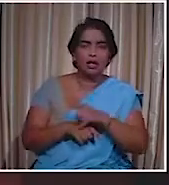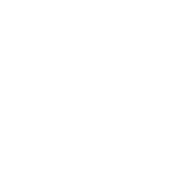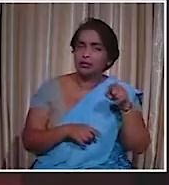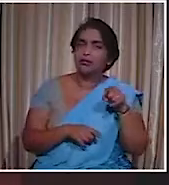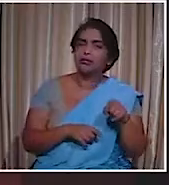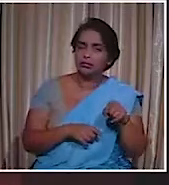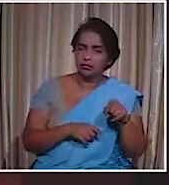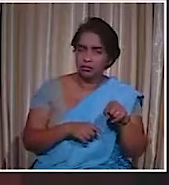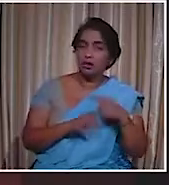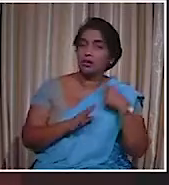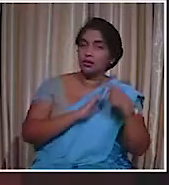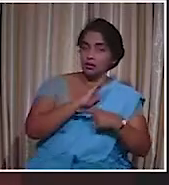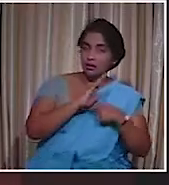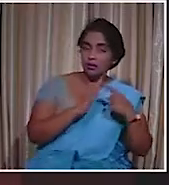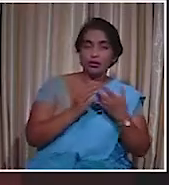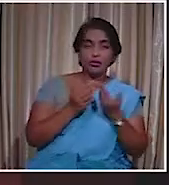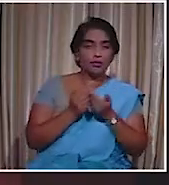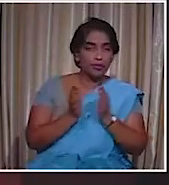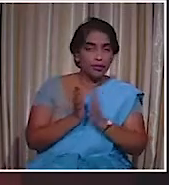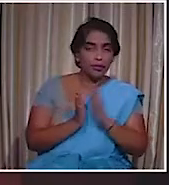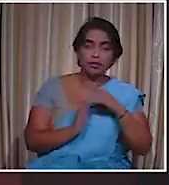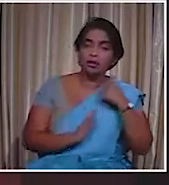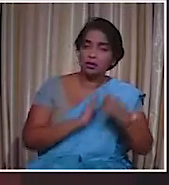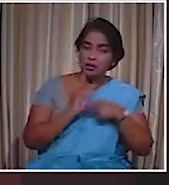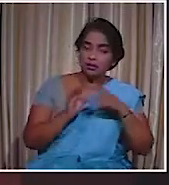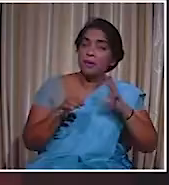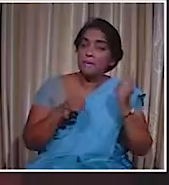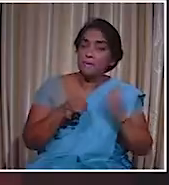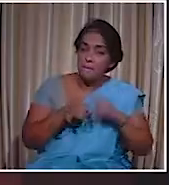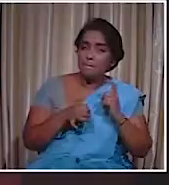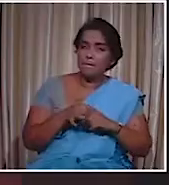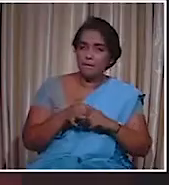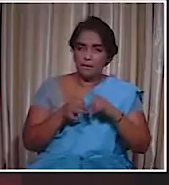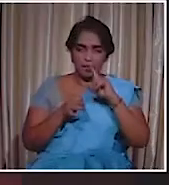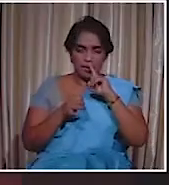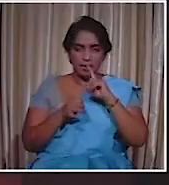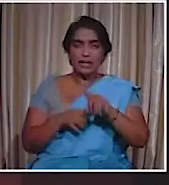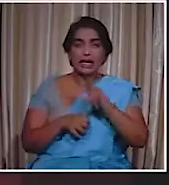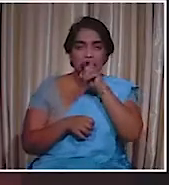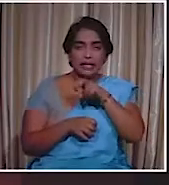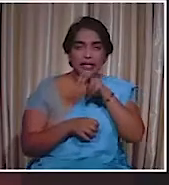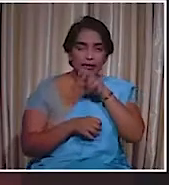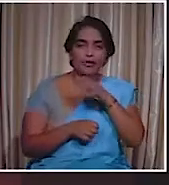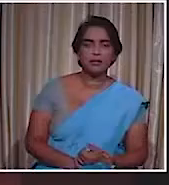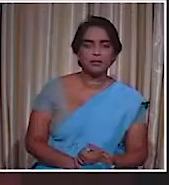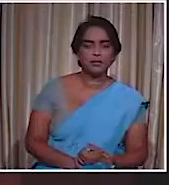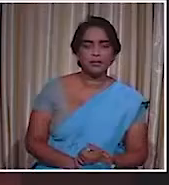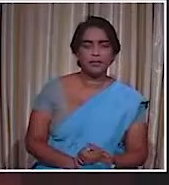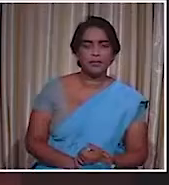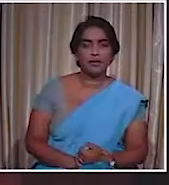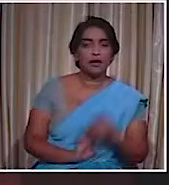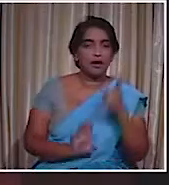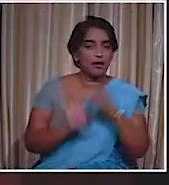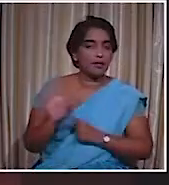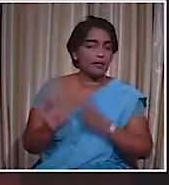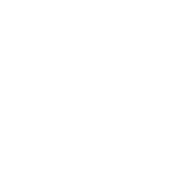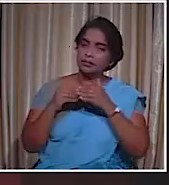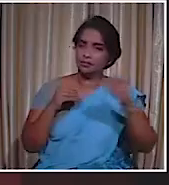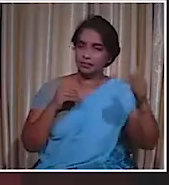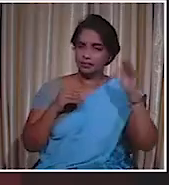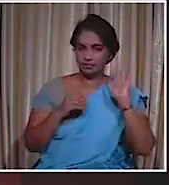දිනපතාම රටට තමන්ට තියෙන රටට තියෙන ප්‍රශ්න ඉදිරිපත් කරන ගීරා පෝතක ආණ්ඩුවක් අද තියෙන වසර දෙකමාරක්